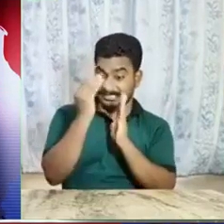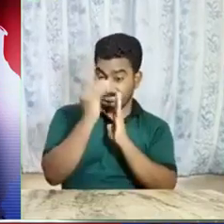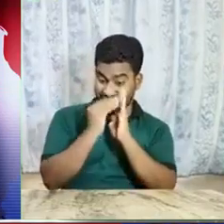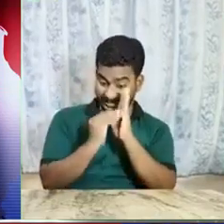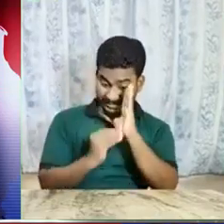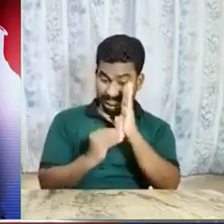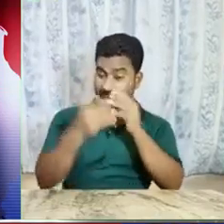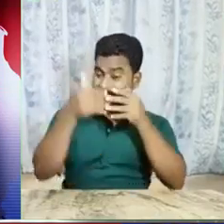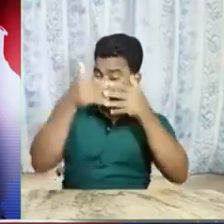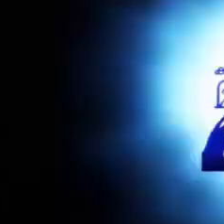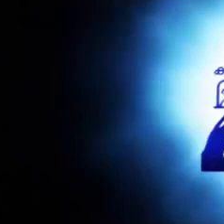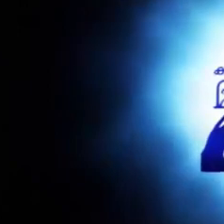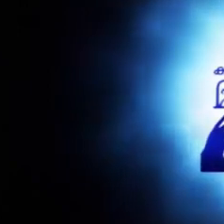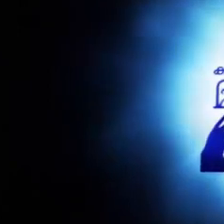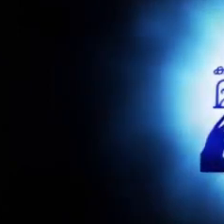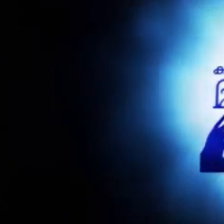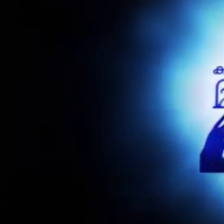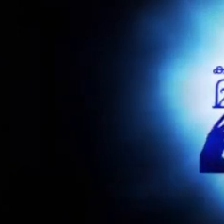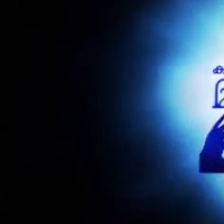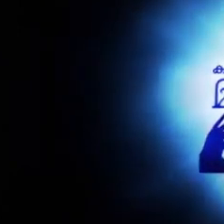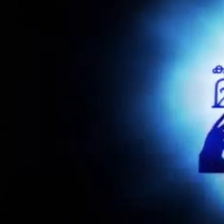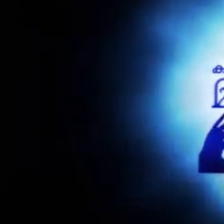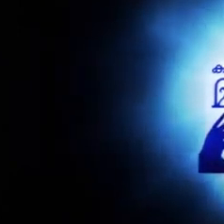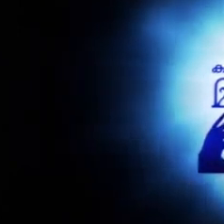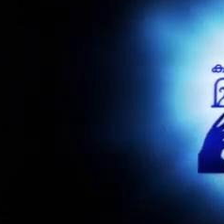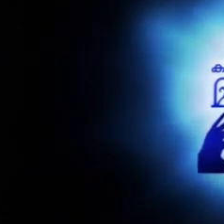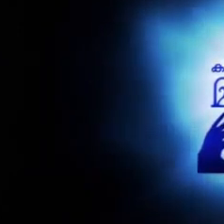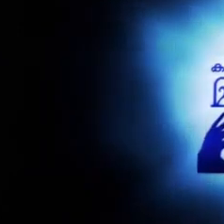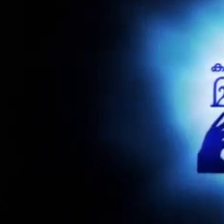മുൻഗണനാ വിഭാഗങ്ങളിൽപ്പെട്ടവരെ